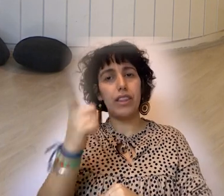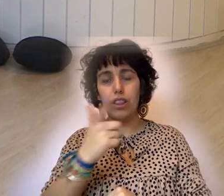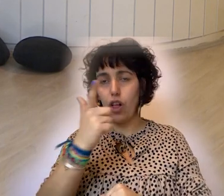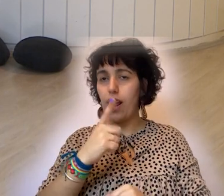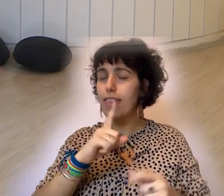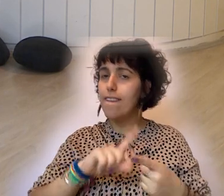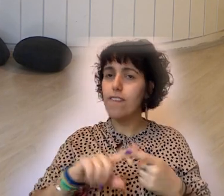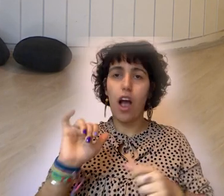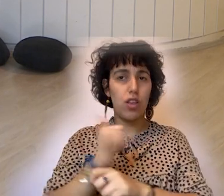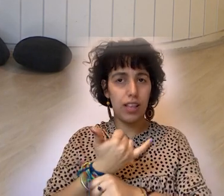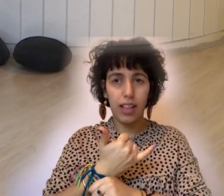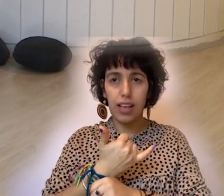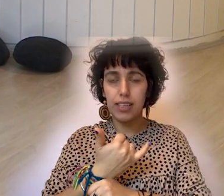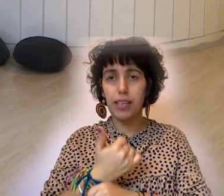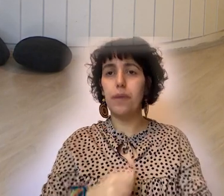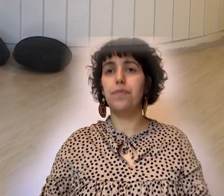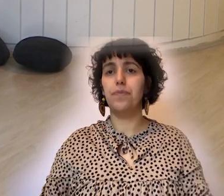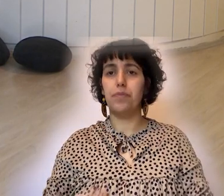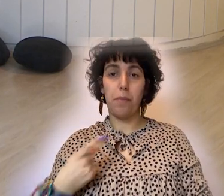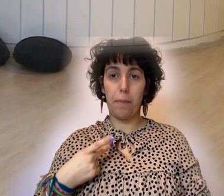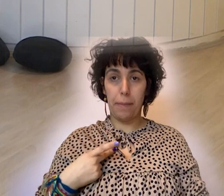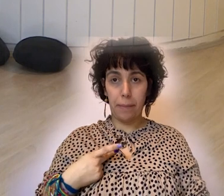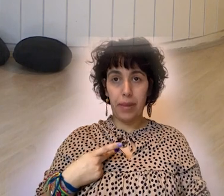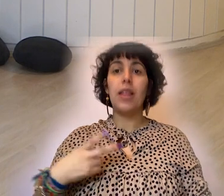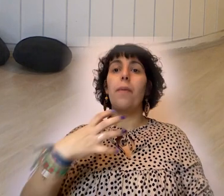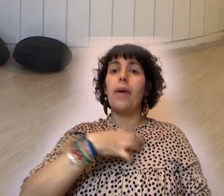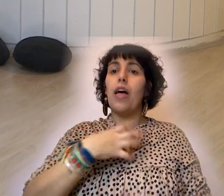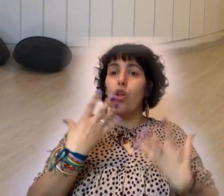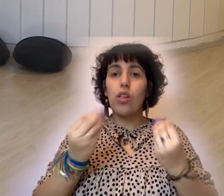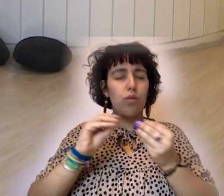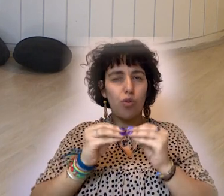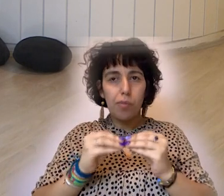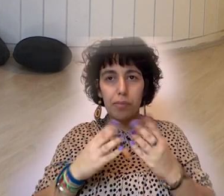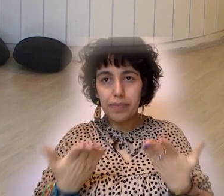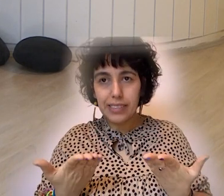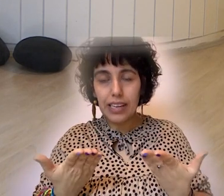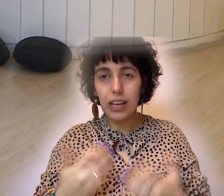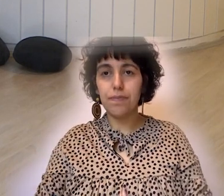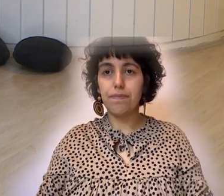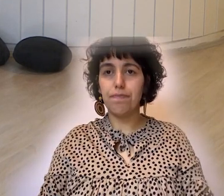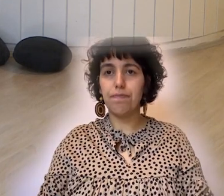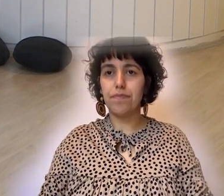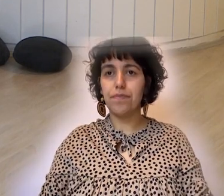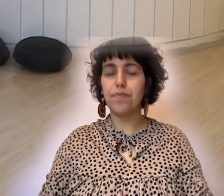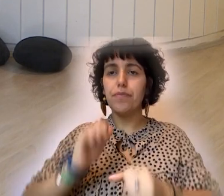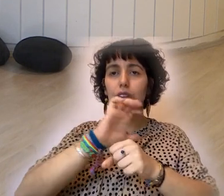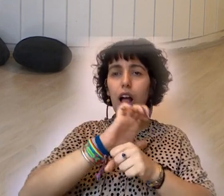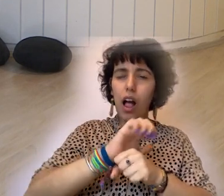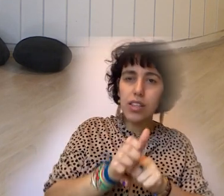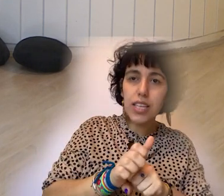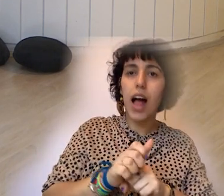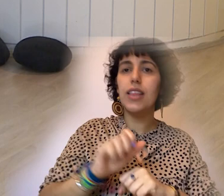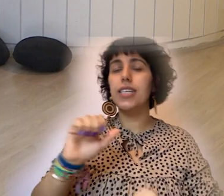İşte atölyelerinde benim şahsi olarak derdim bu saldırı anında saldırganın size herhangi bir